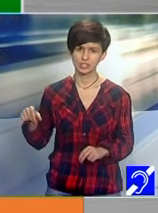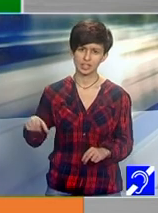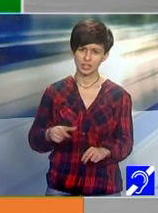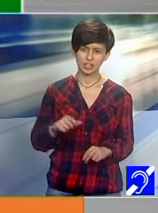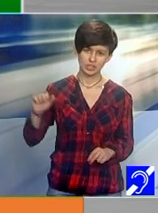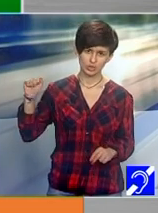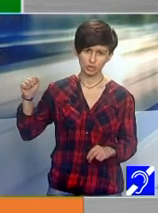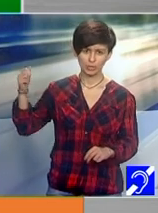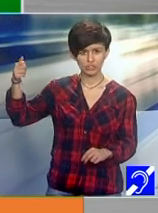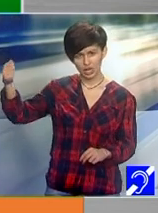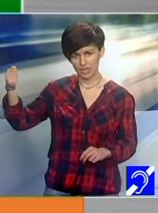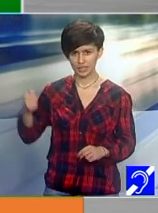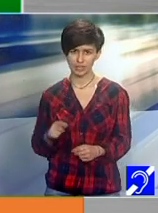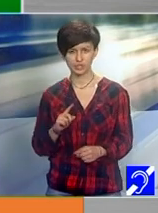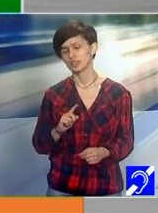din județul Cluj